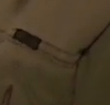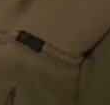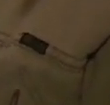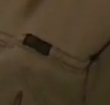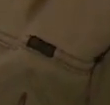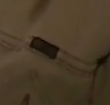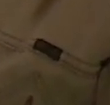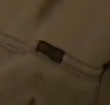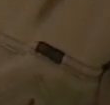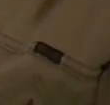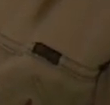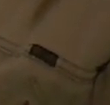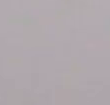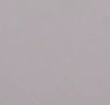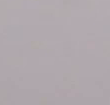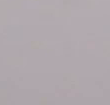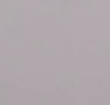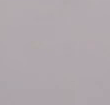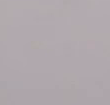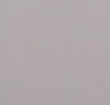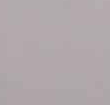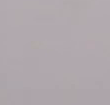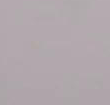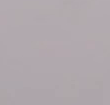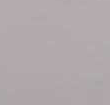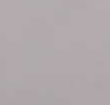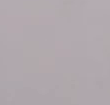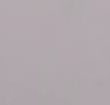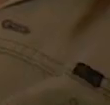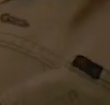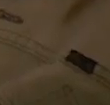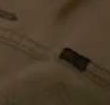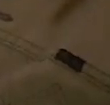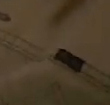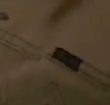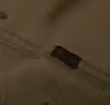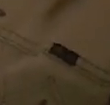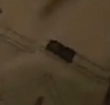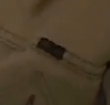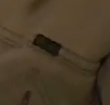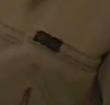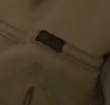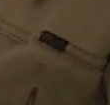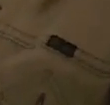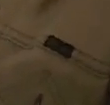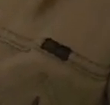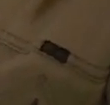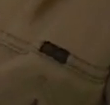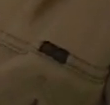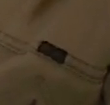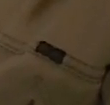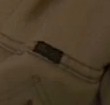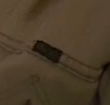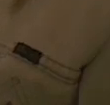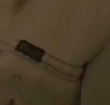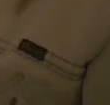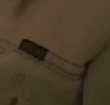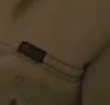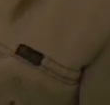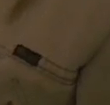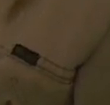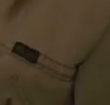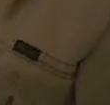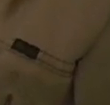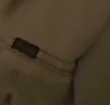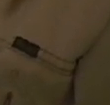pera. Tumawag yung lalaki sa akin, ma'am, na nandito yung asawa mo, pakinggan mo kami. Nasaan yung asawa ko? Sabi ko, naliligo, sabi niya, ma'am. Ano